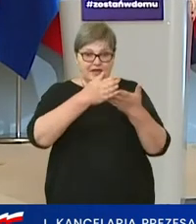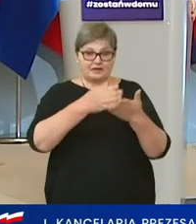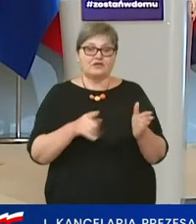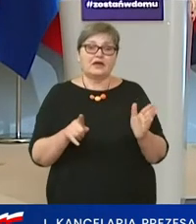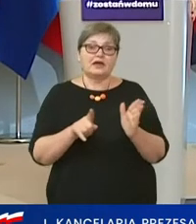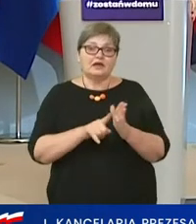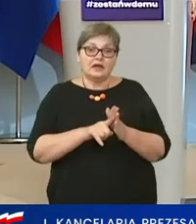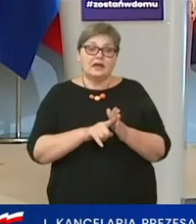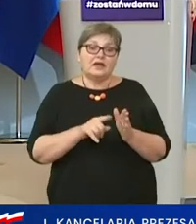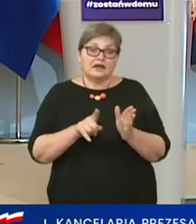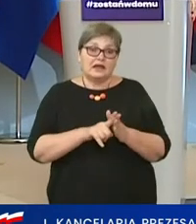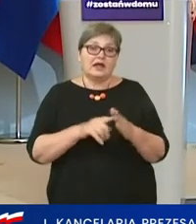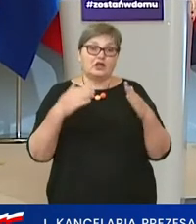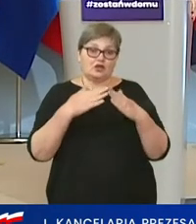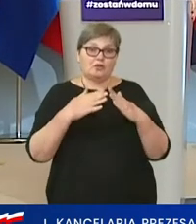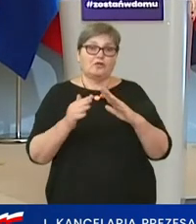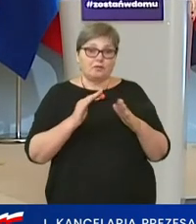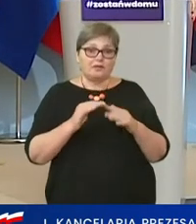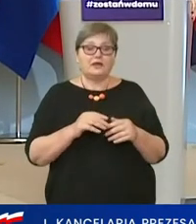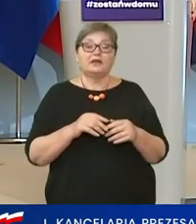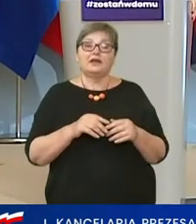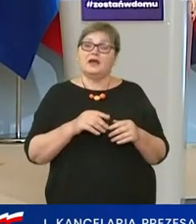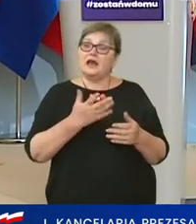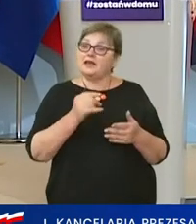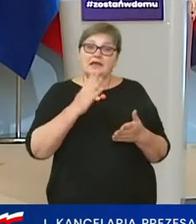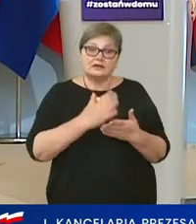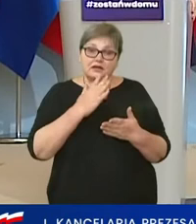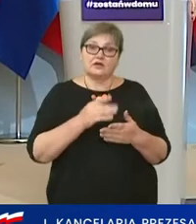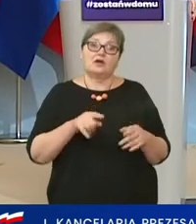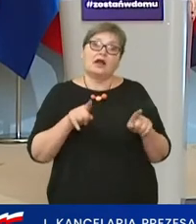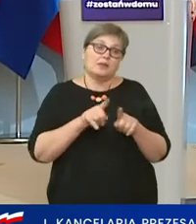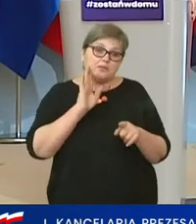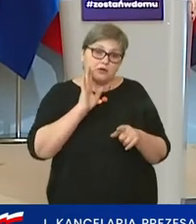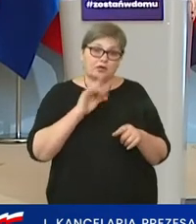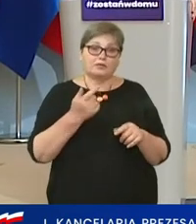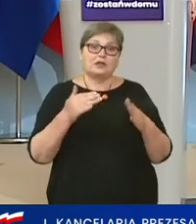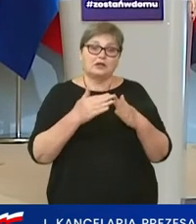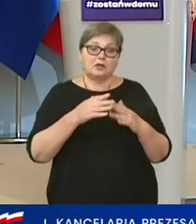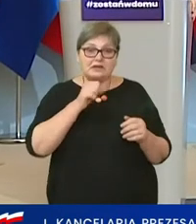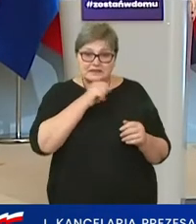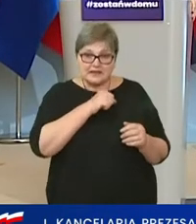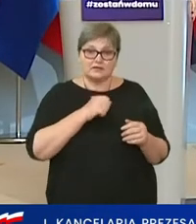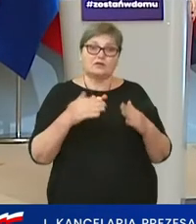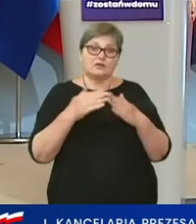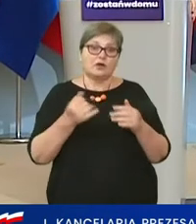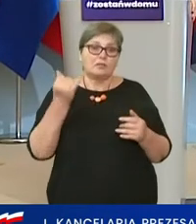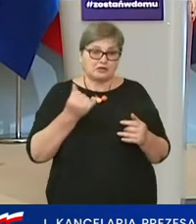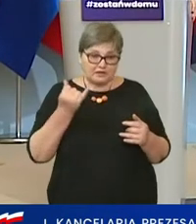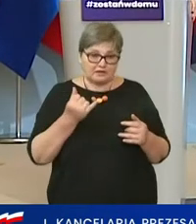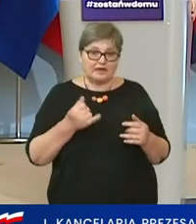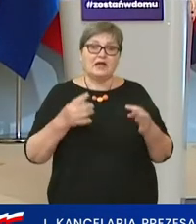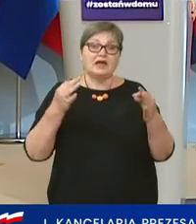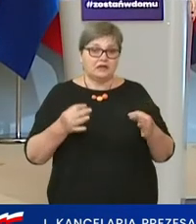również innych instytucji opiekuńczych takich jak domy starców domy dziecka i już